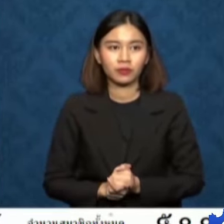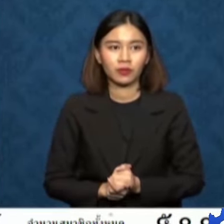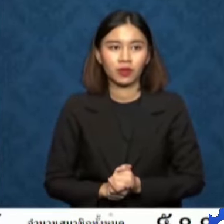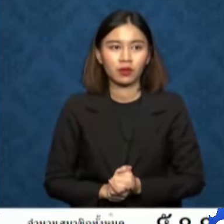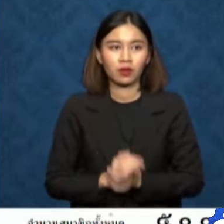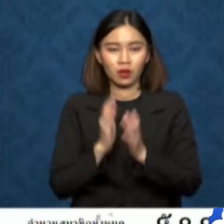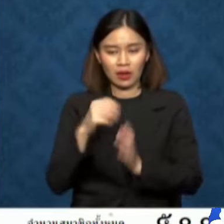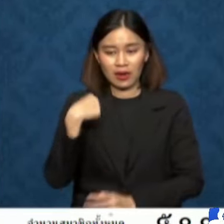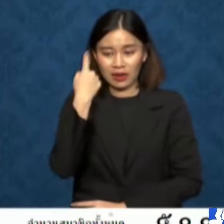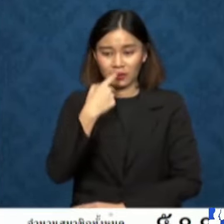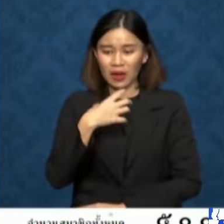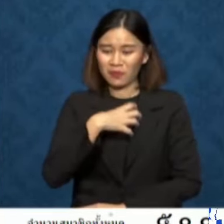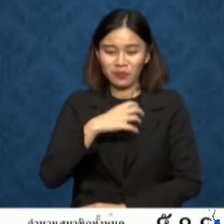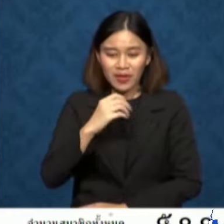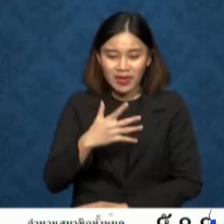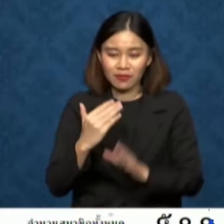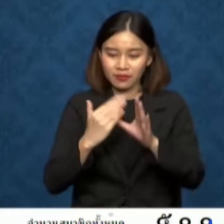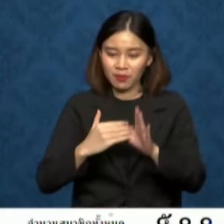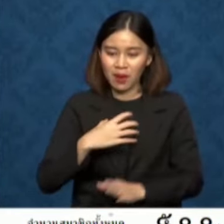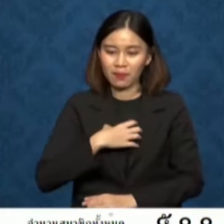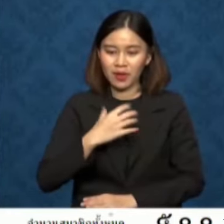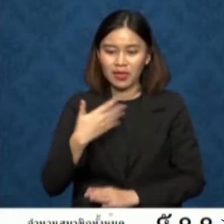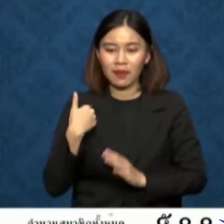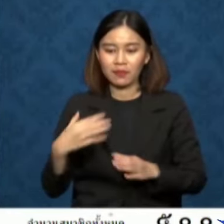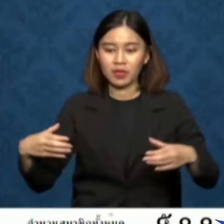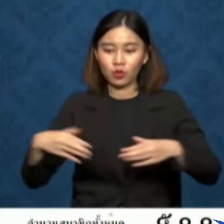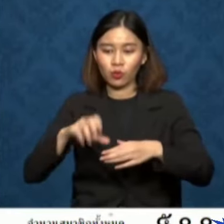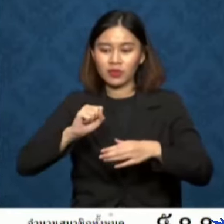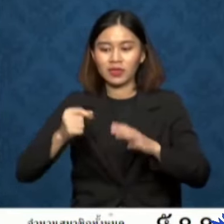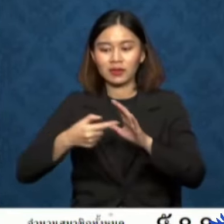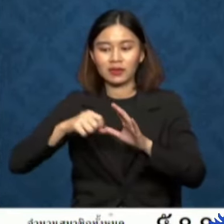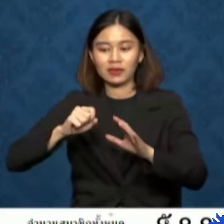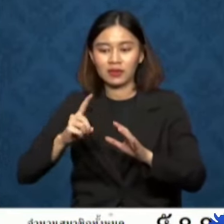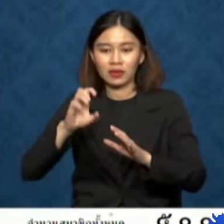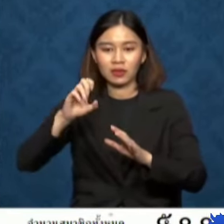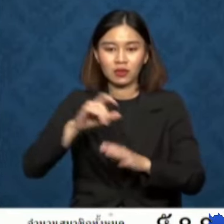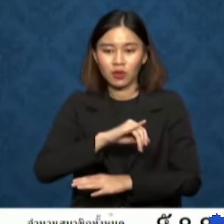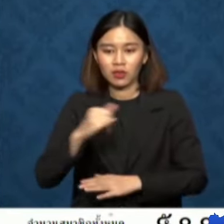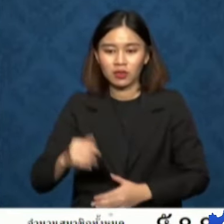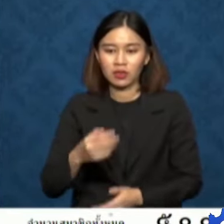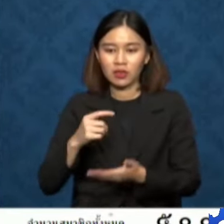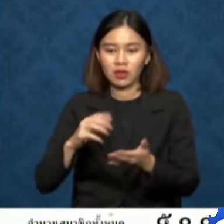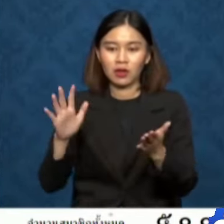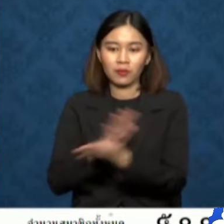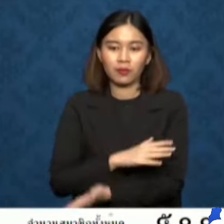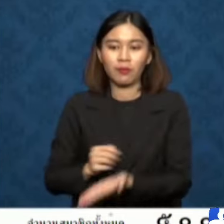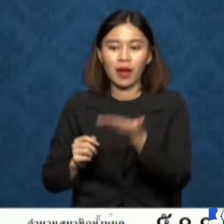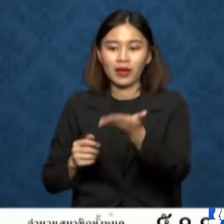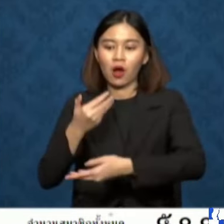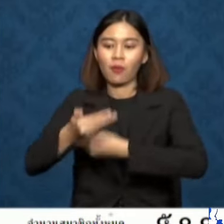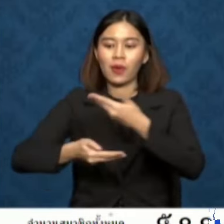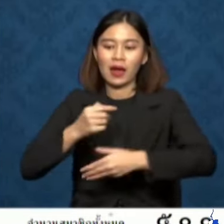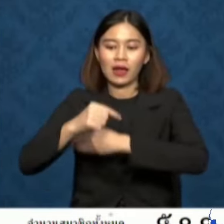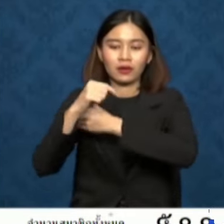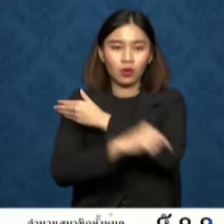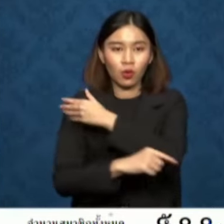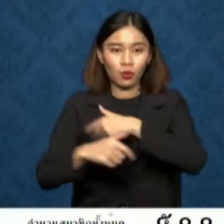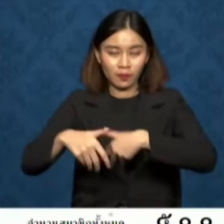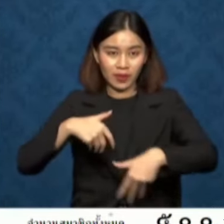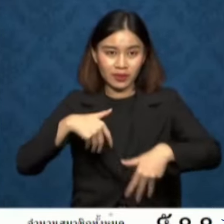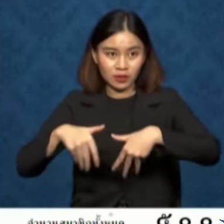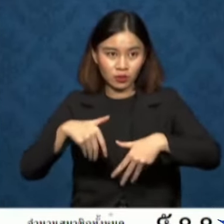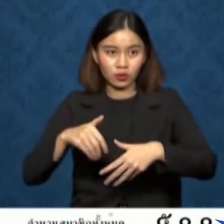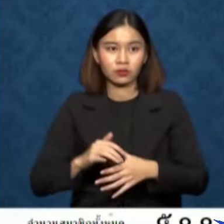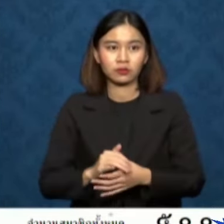มีคนอยากมีคนไม่อยากเกฑ์ทหารก็จะมีสัสดีบางกลุ่มบางกวนครับเอาใบสด 43เก๊มาหลอกขายช่อโกงประชา